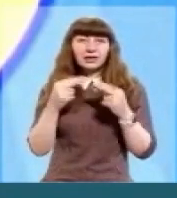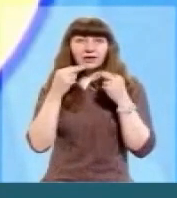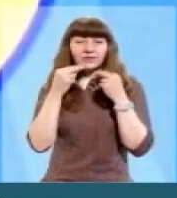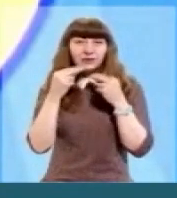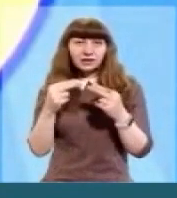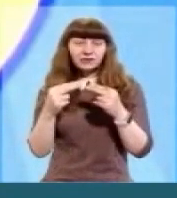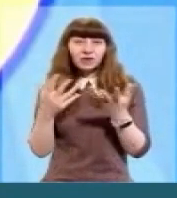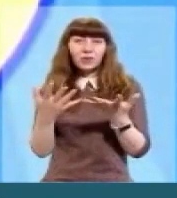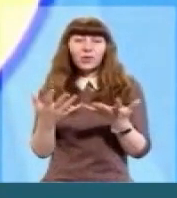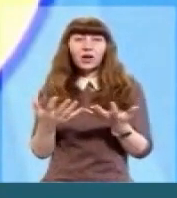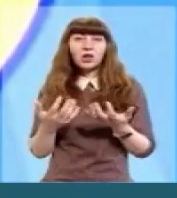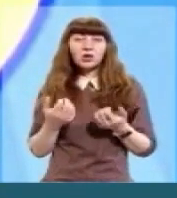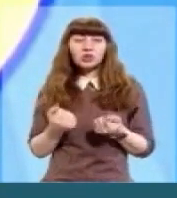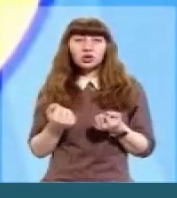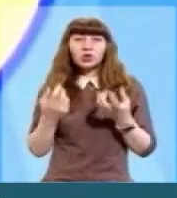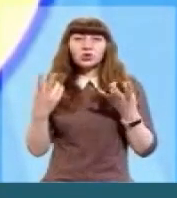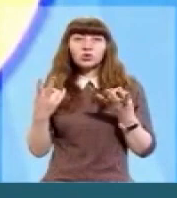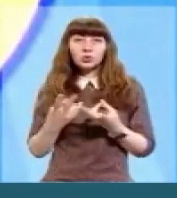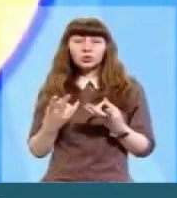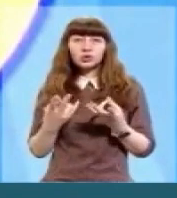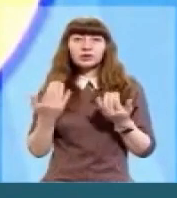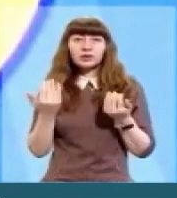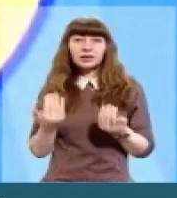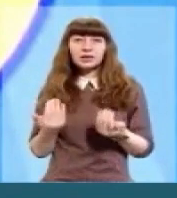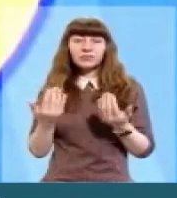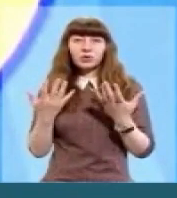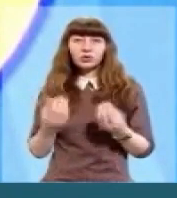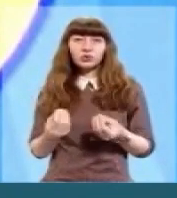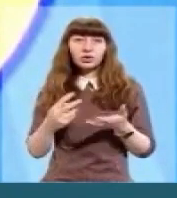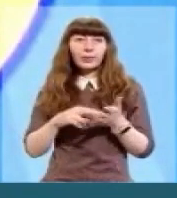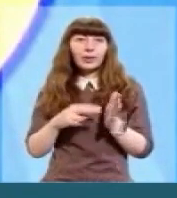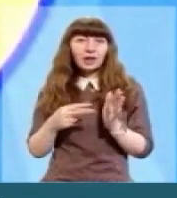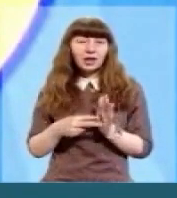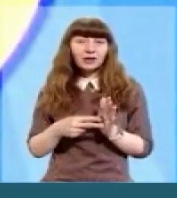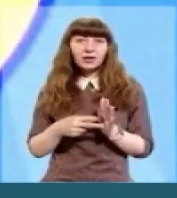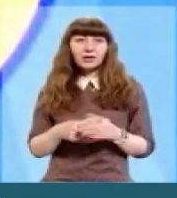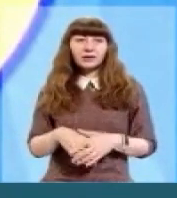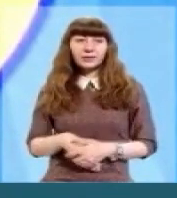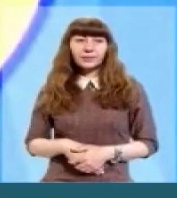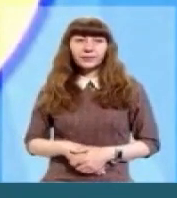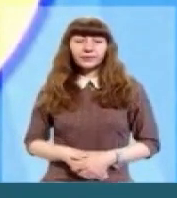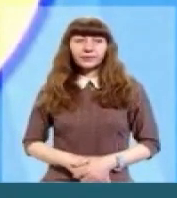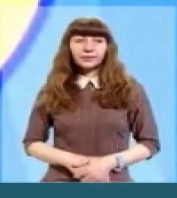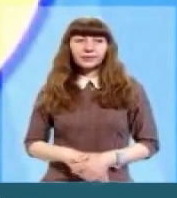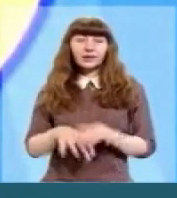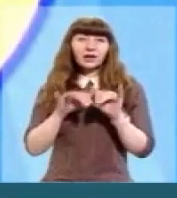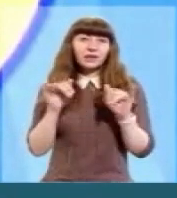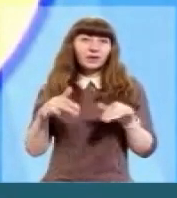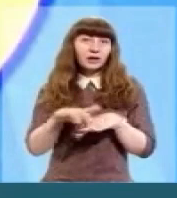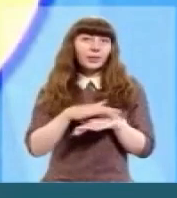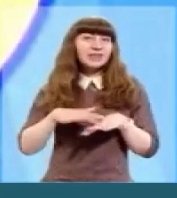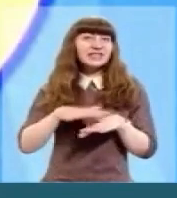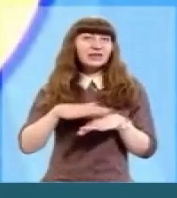эффективной системы получения востребованных на рынке труда профессиональных навыков и квалификаций, развитие